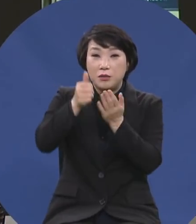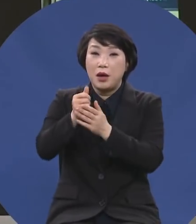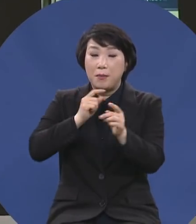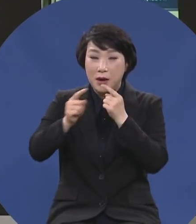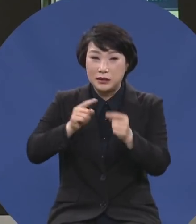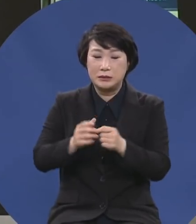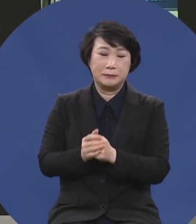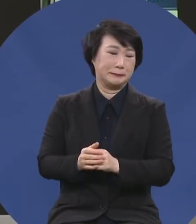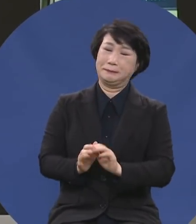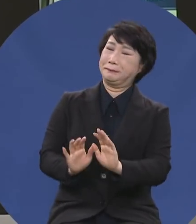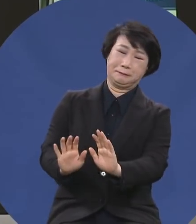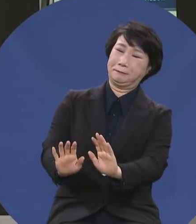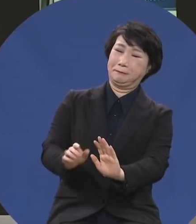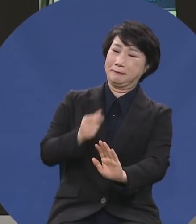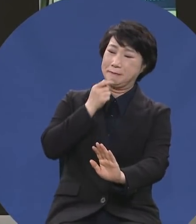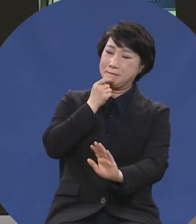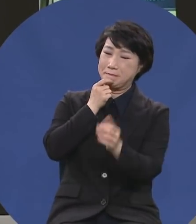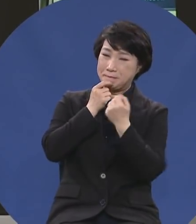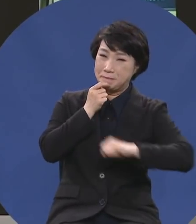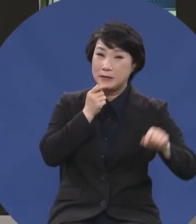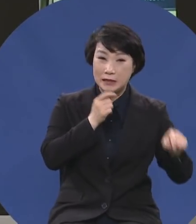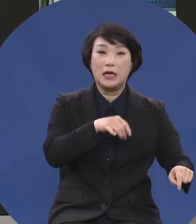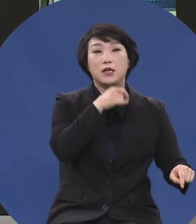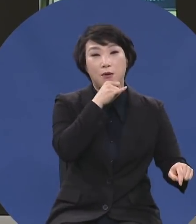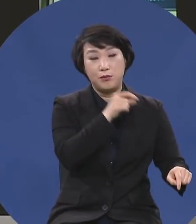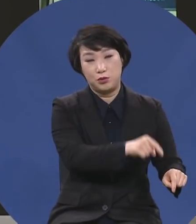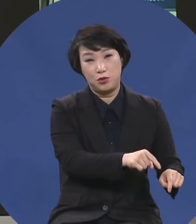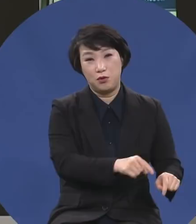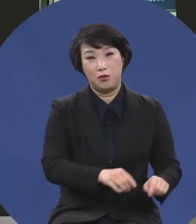말씀 지긋지긋하게 안 듣는 게 염소요.